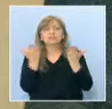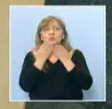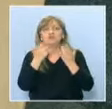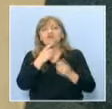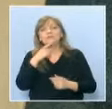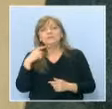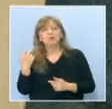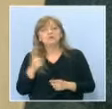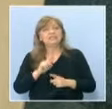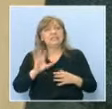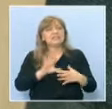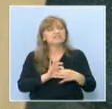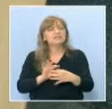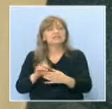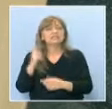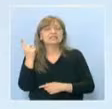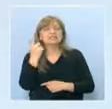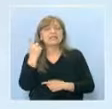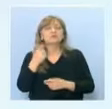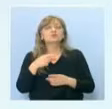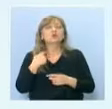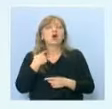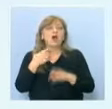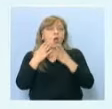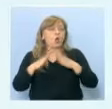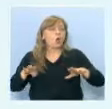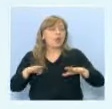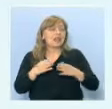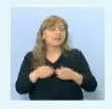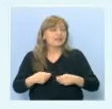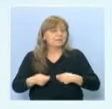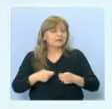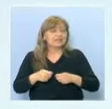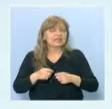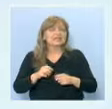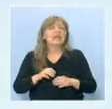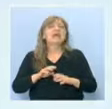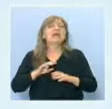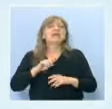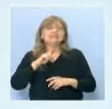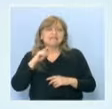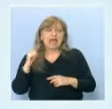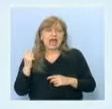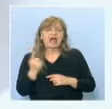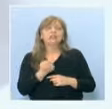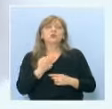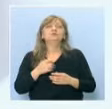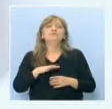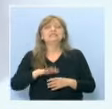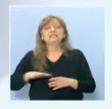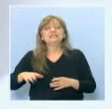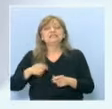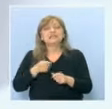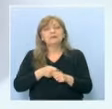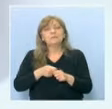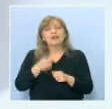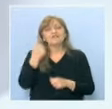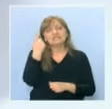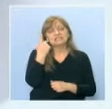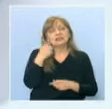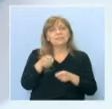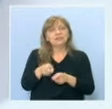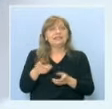свързано само с коледни базари. През цялата година изработват децата сами тези неща, да,